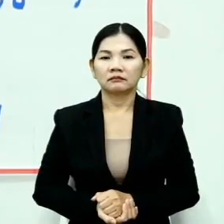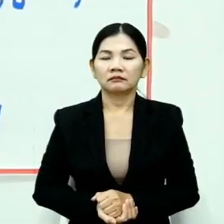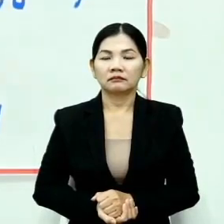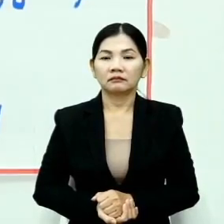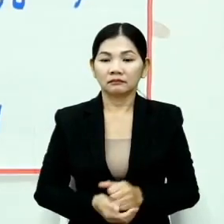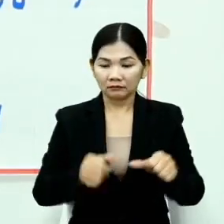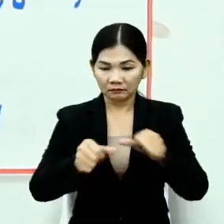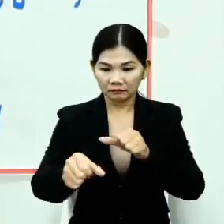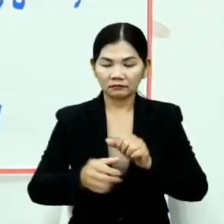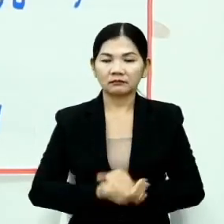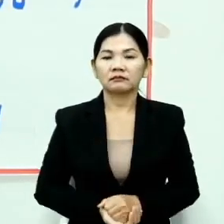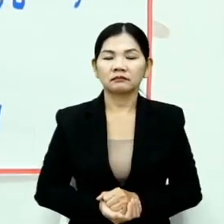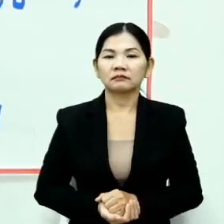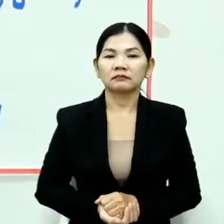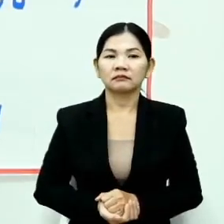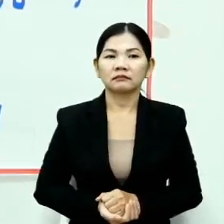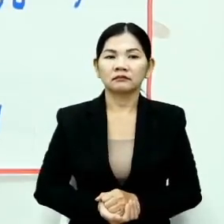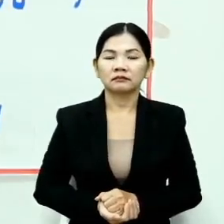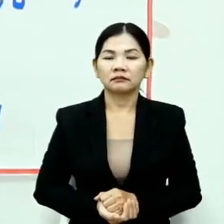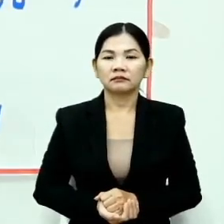បន្តទៀតកូន